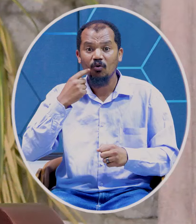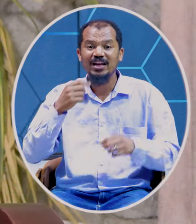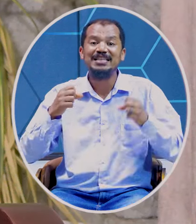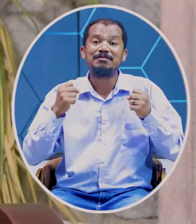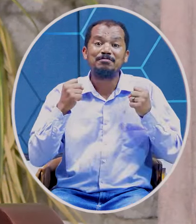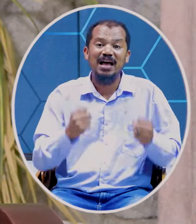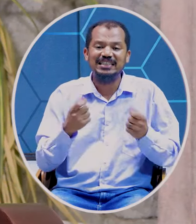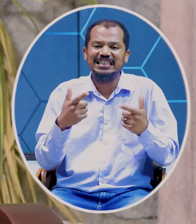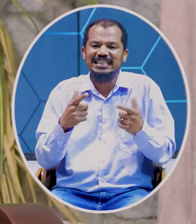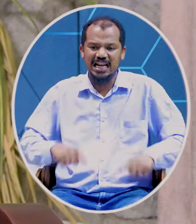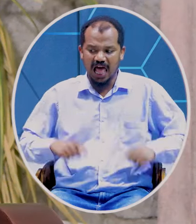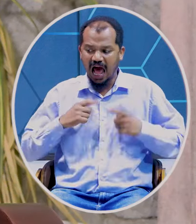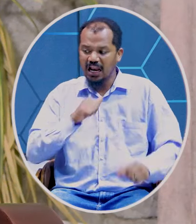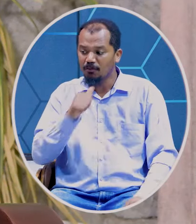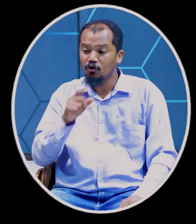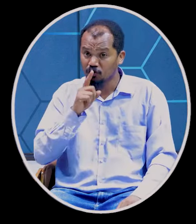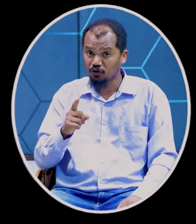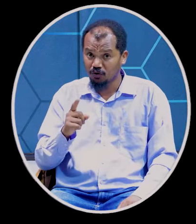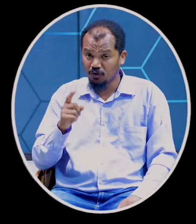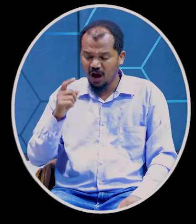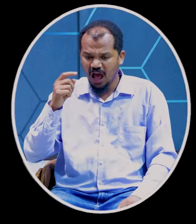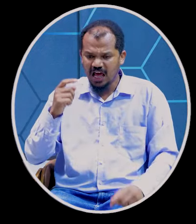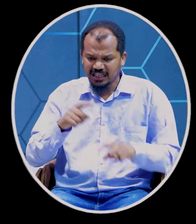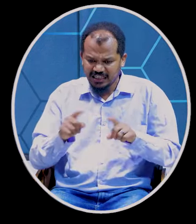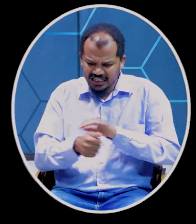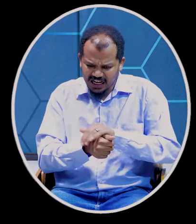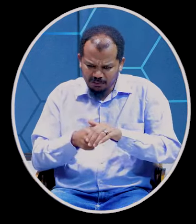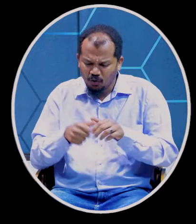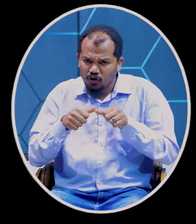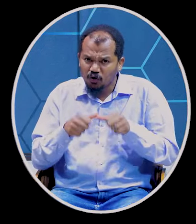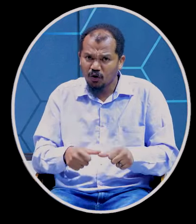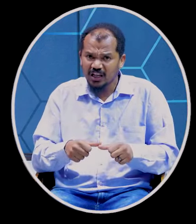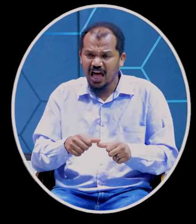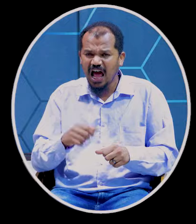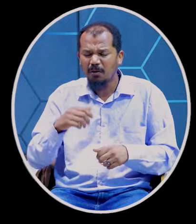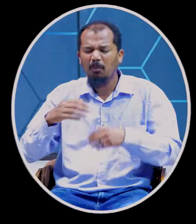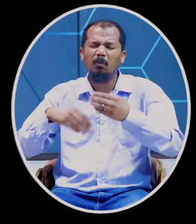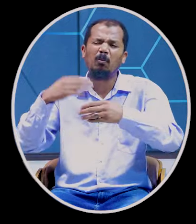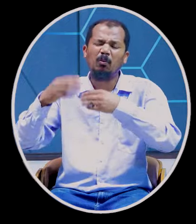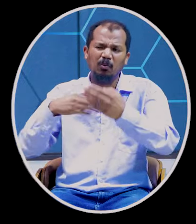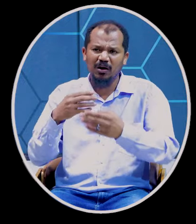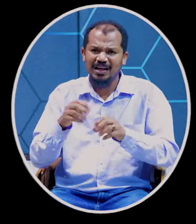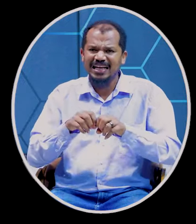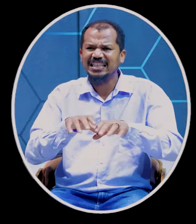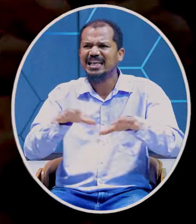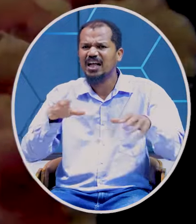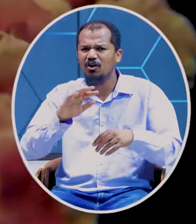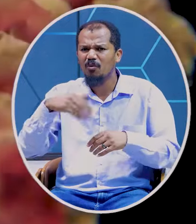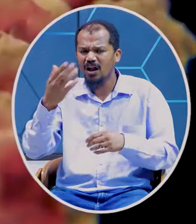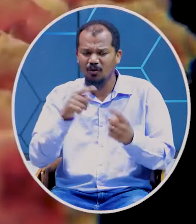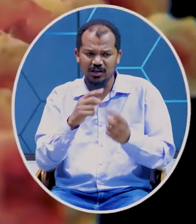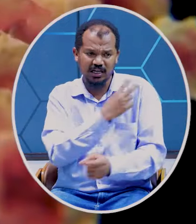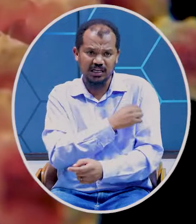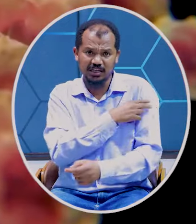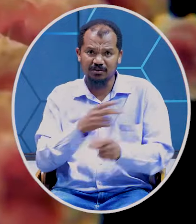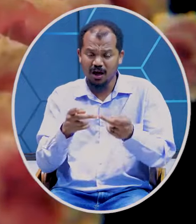እንኳን የሚያስችለን እድል አለመኖሩ ነው። ህመም አይኖረውም ግን ተደብቆ ይቆይና የሆነ ጊዜ ላይ ከተሰራጨ በኋላ ነው ሰዎች